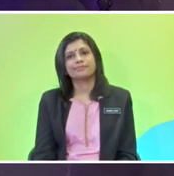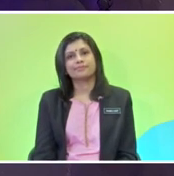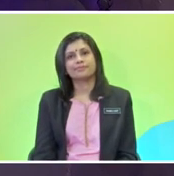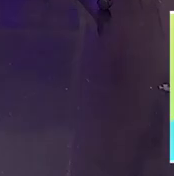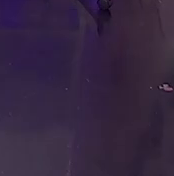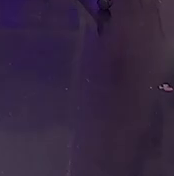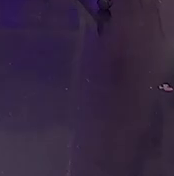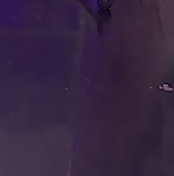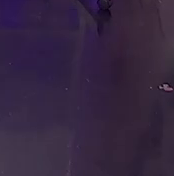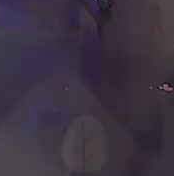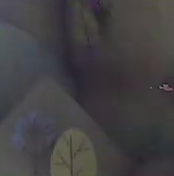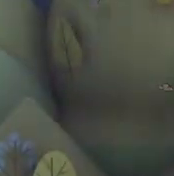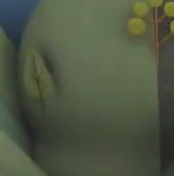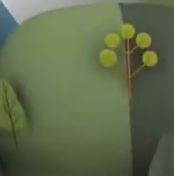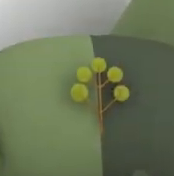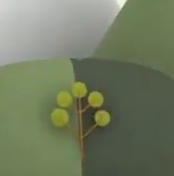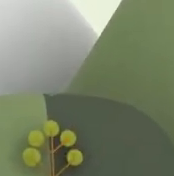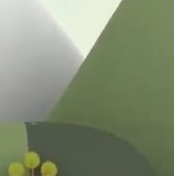KPM.